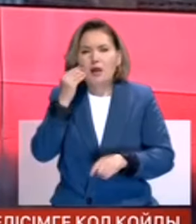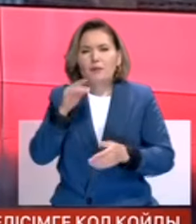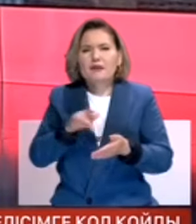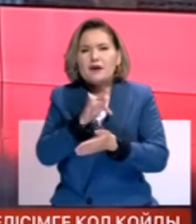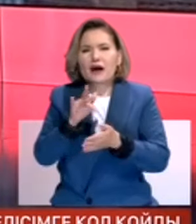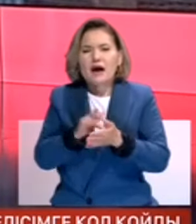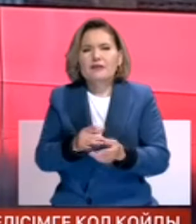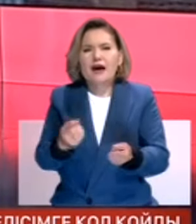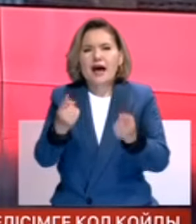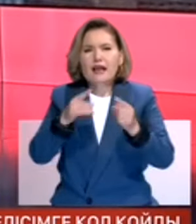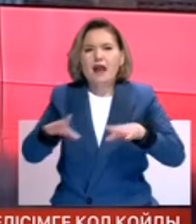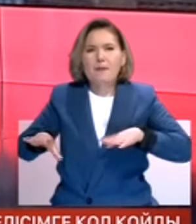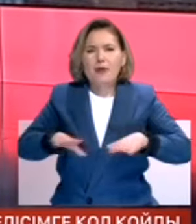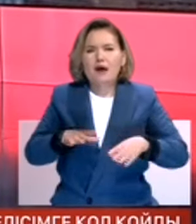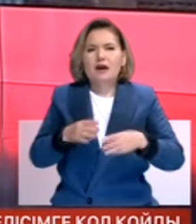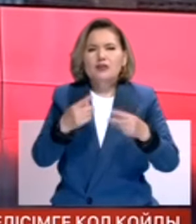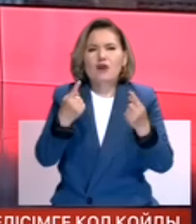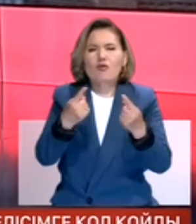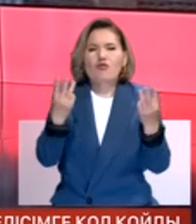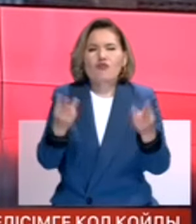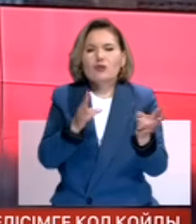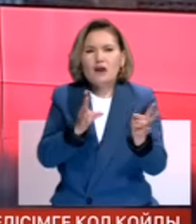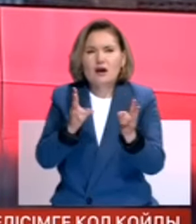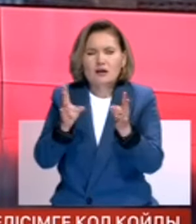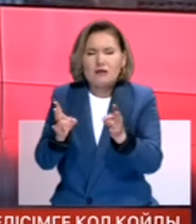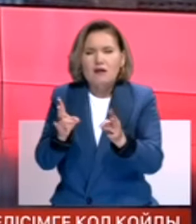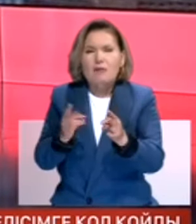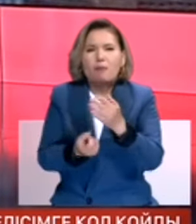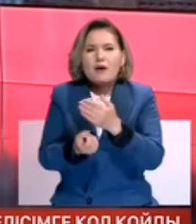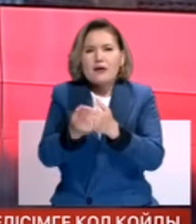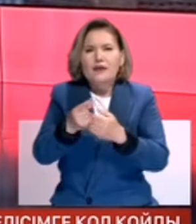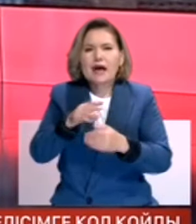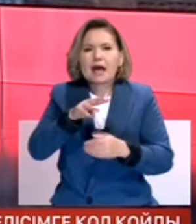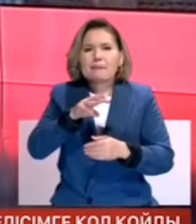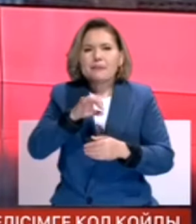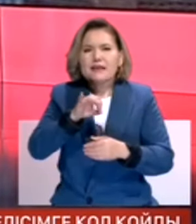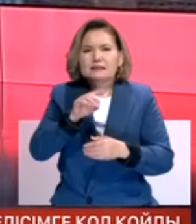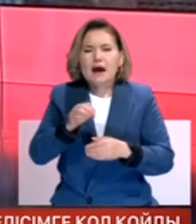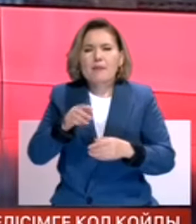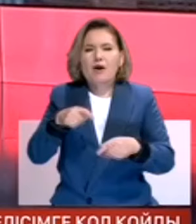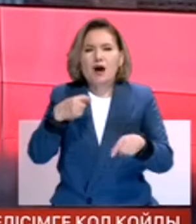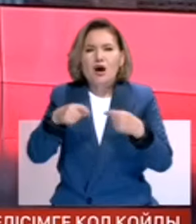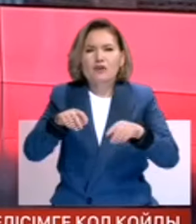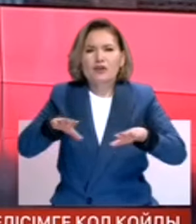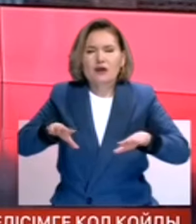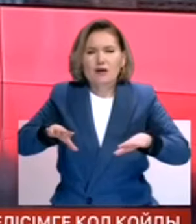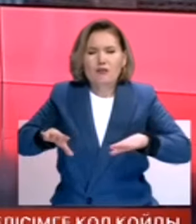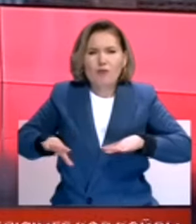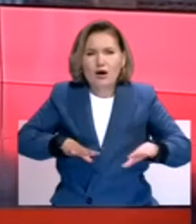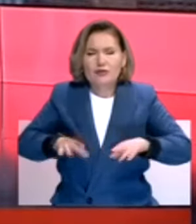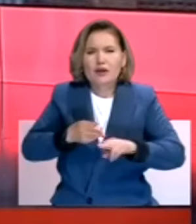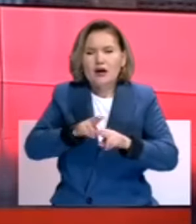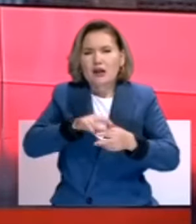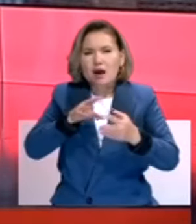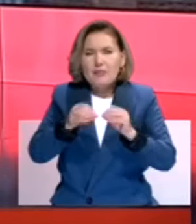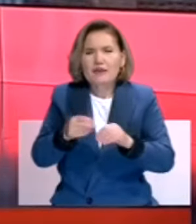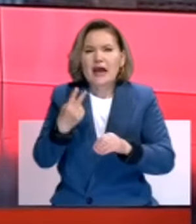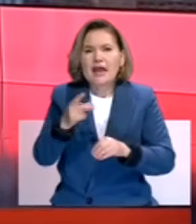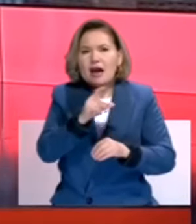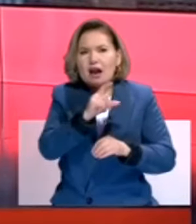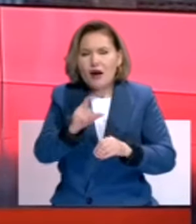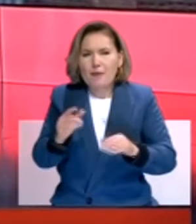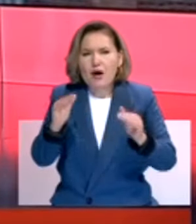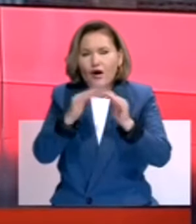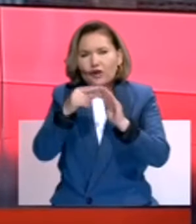Алматыда ірі базарлардың бірінен өрт шықты. Қазір мамандар Мизам сауда нысанындағы аспалы шамдар сақталған екі қабатты